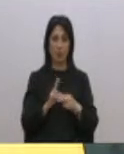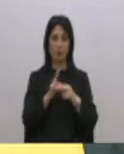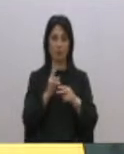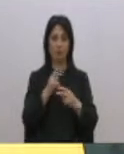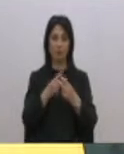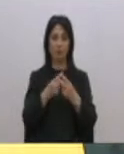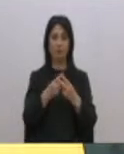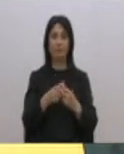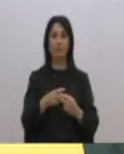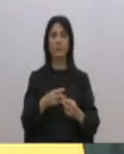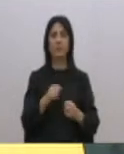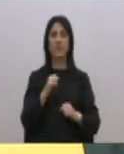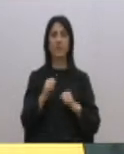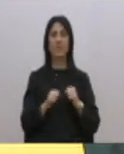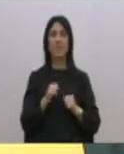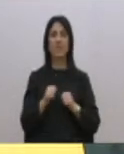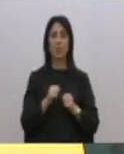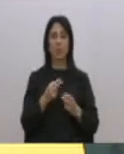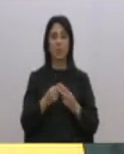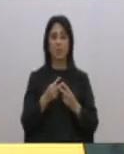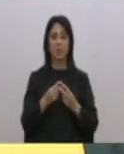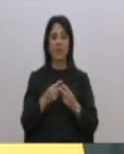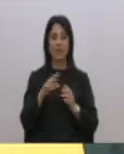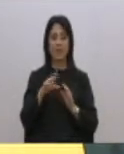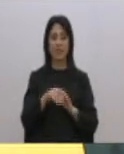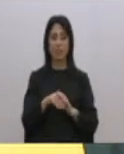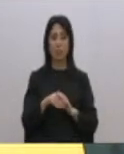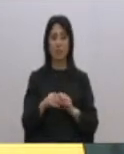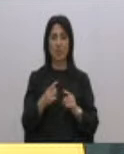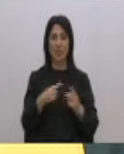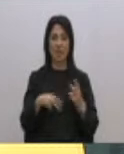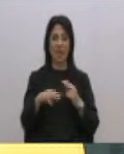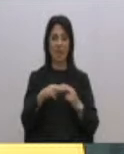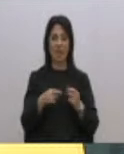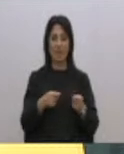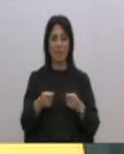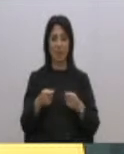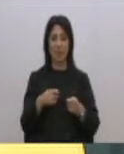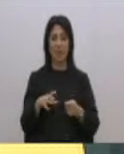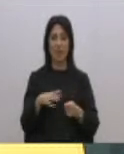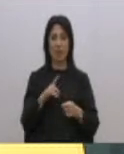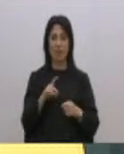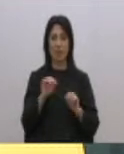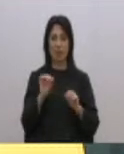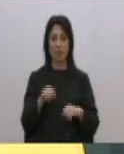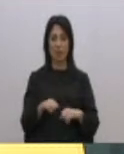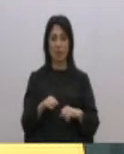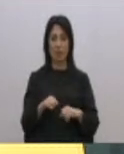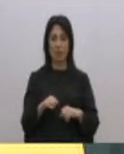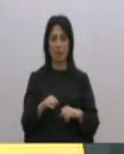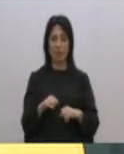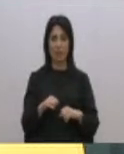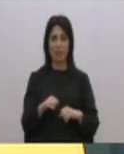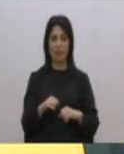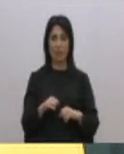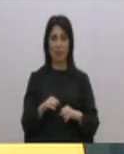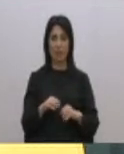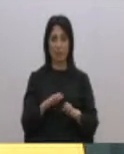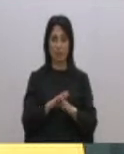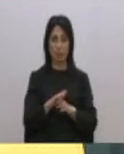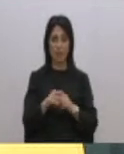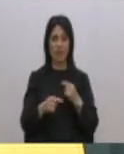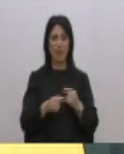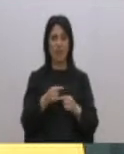მაქსიმალურად ვცდილობთ, რომ პენტენციური დაწესებულებების ერთიანი მართვა იყოს, რაც შეიძლება, ასე ვთქვათ, გაჯერებული